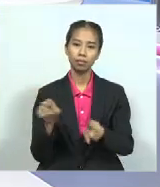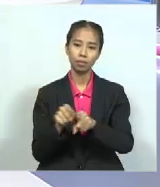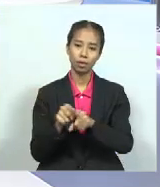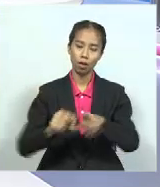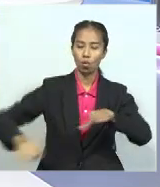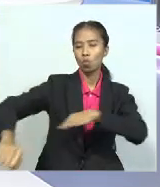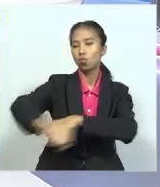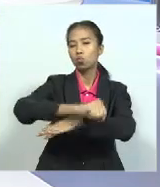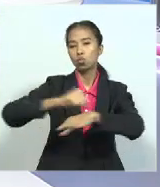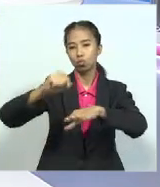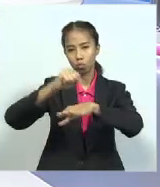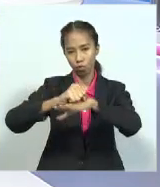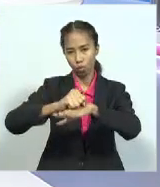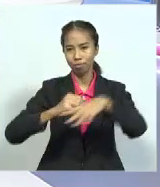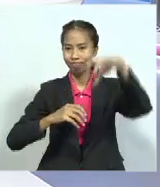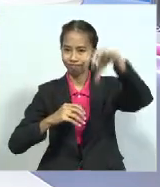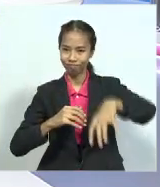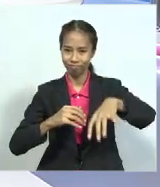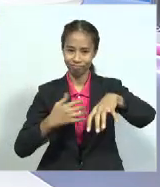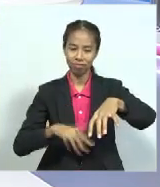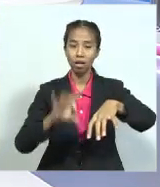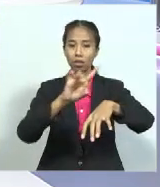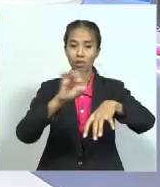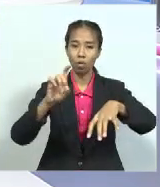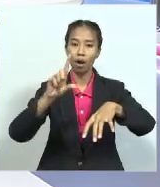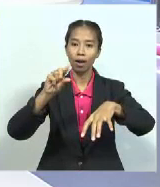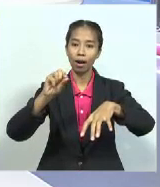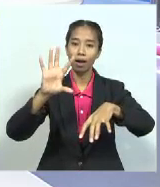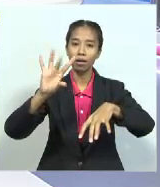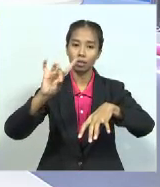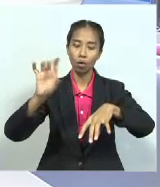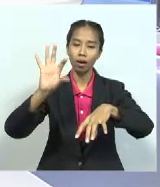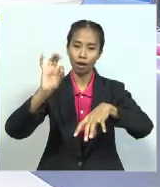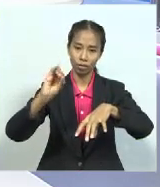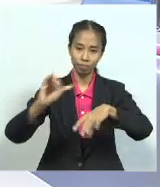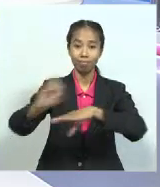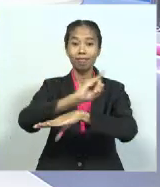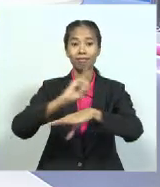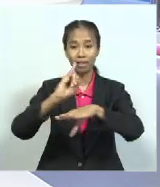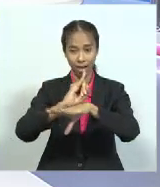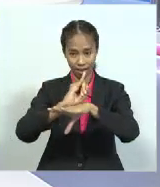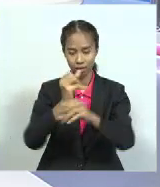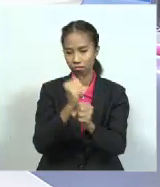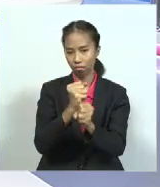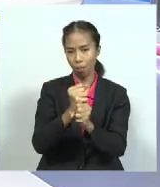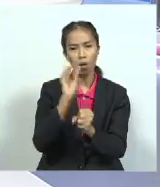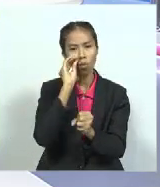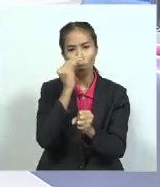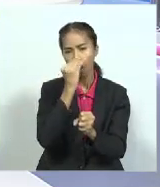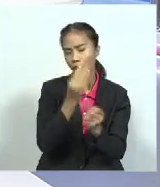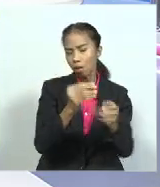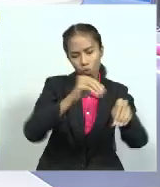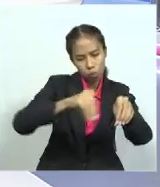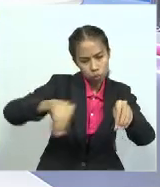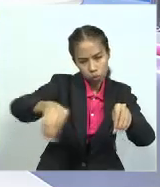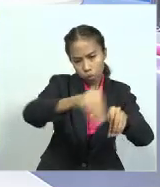มิตสวนสาธารณะบึงทุ่งสร้างซึ่งมีเนื้อที่กว่า190ไร่เนี่ยมาเป็นสวนดอกไม้นานาพันธุ์นับแสนต้นค่ะเพื่อ